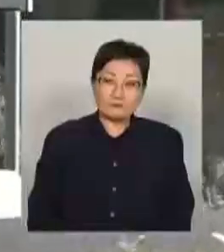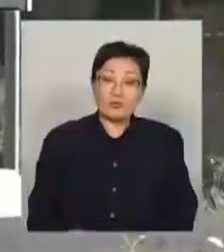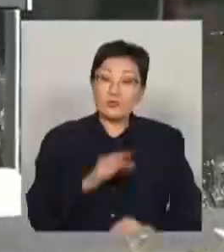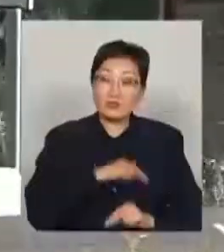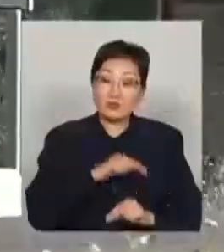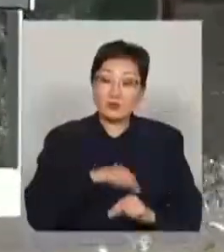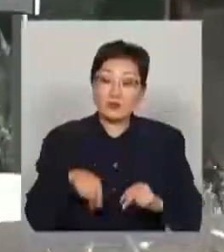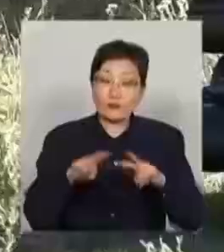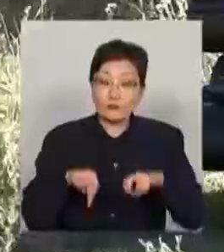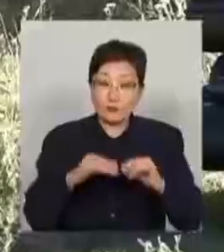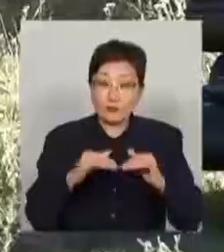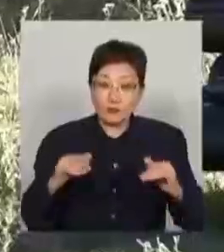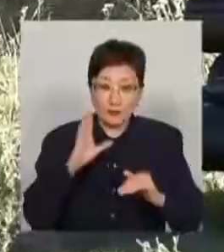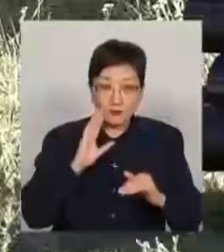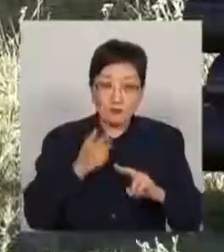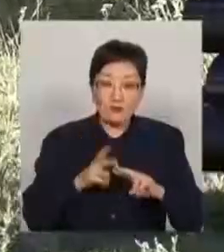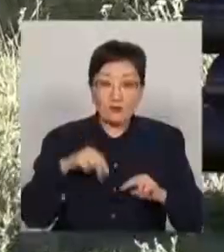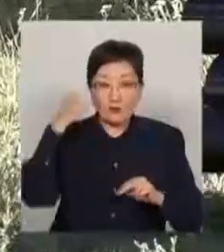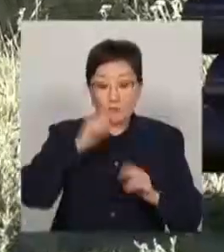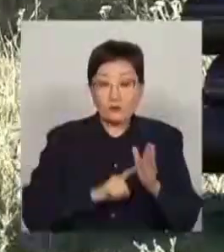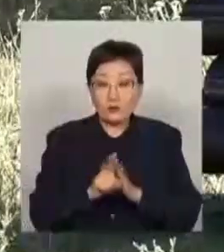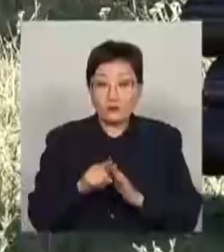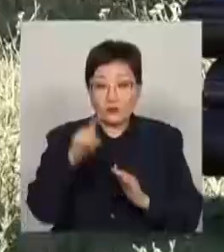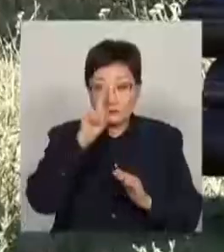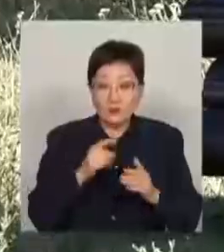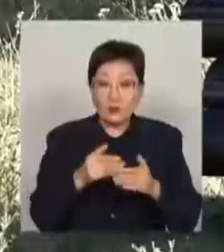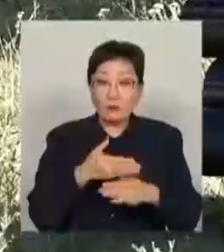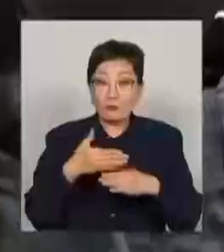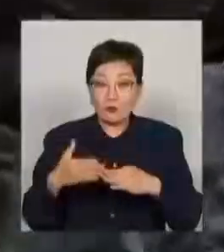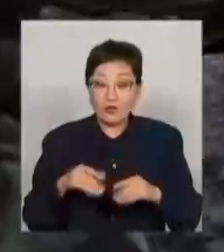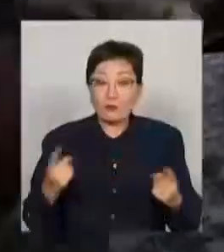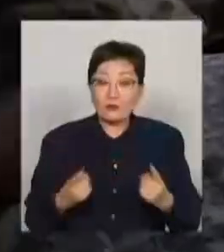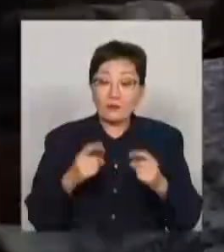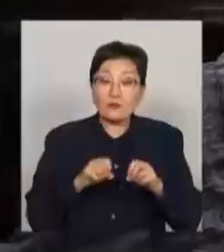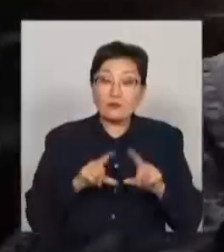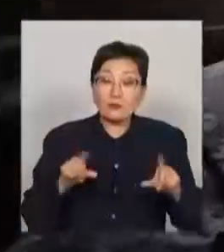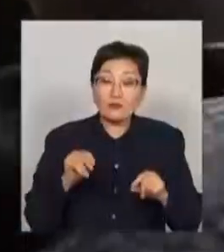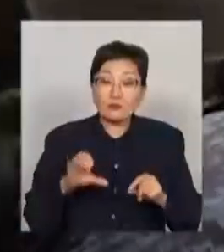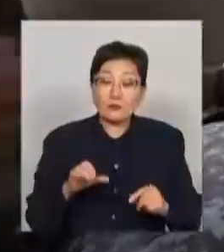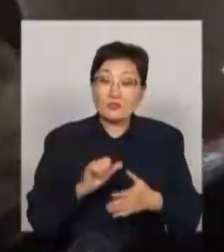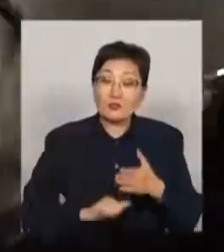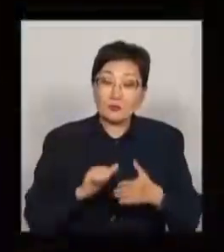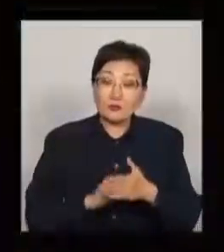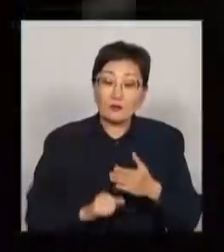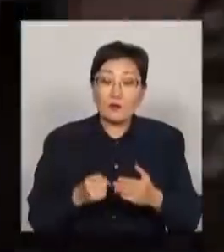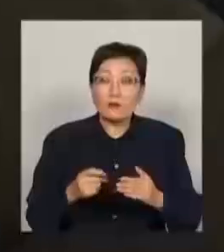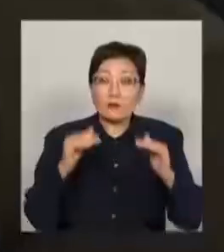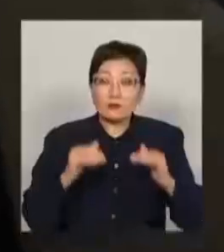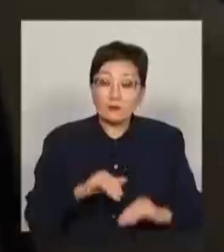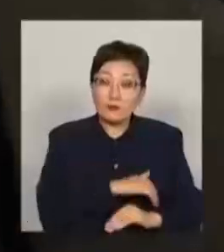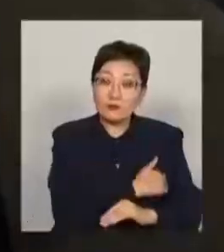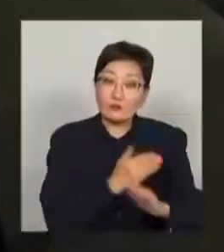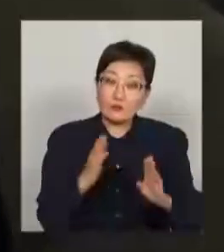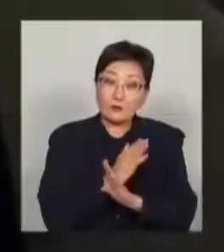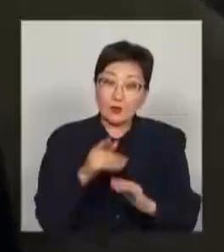Работы по проверке уровня воды в этом году начались на месяц позже обычного. Как сообщили в департаменте по ЧС, причина кроется в низкой температуре